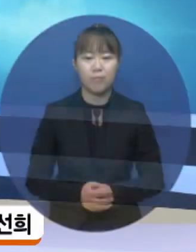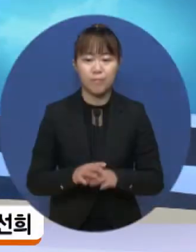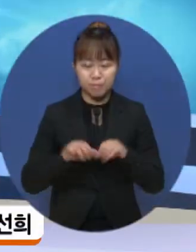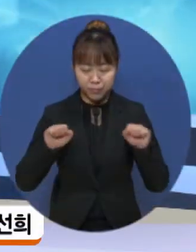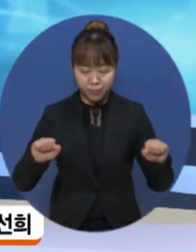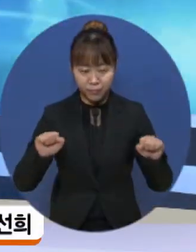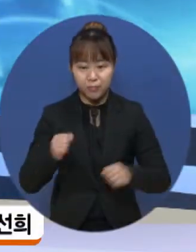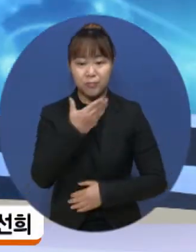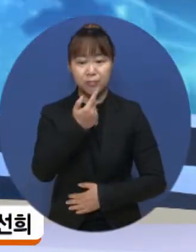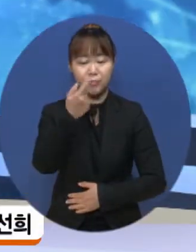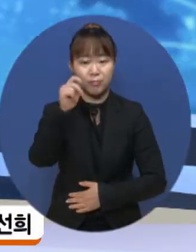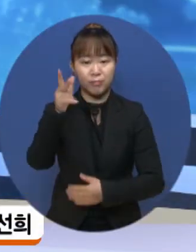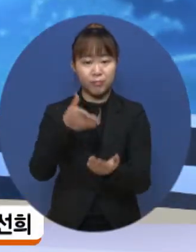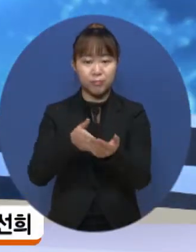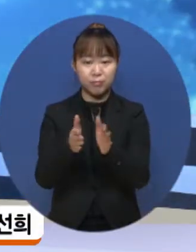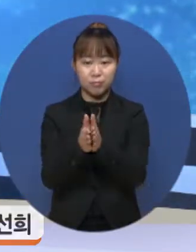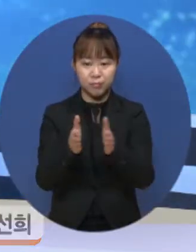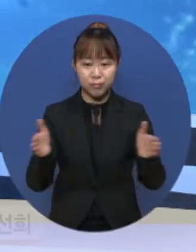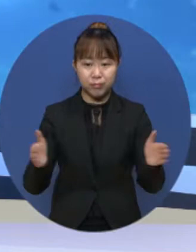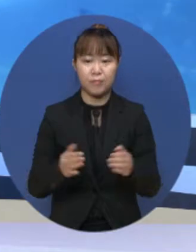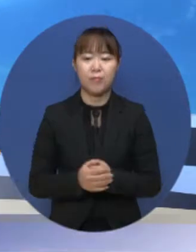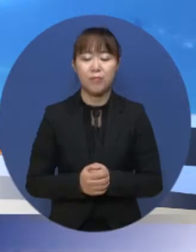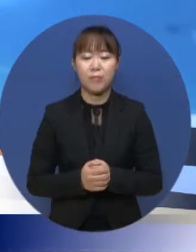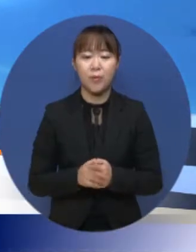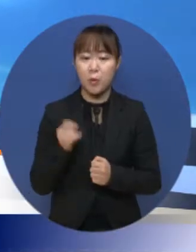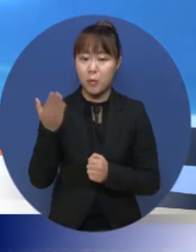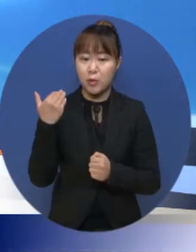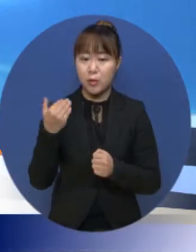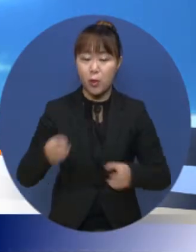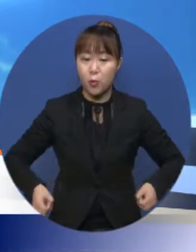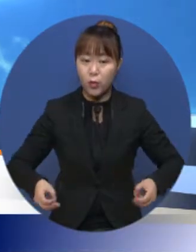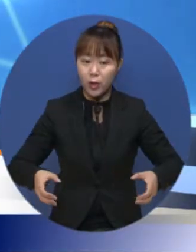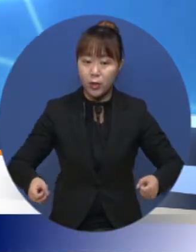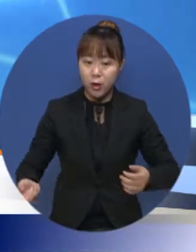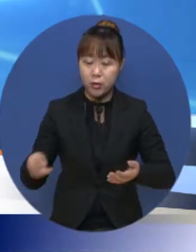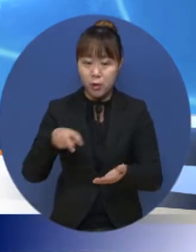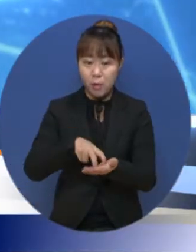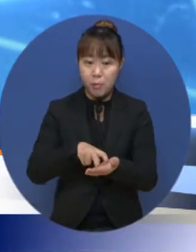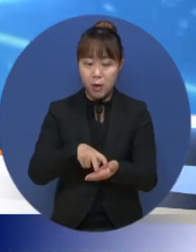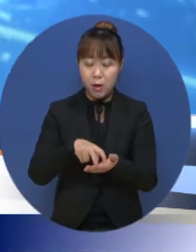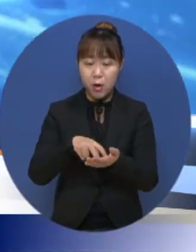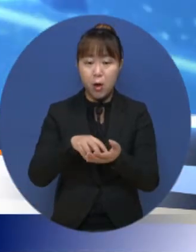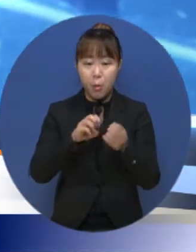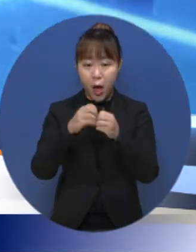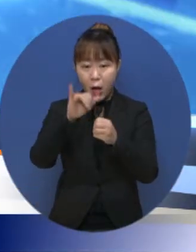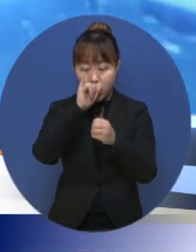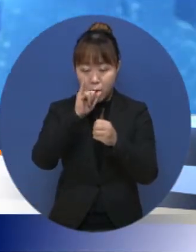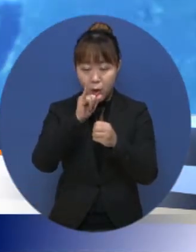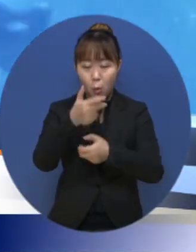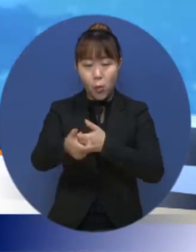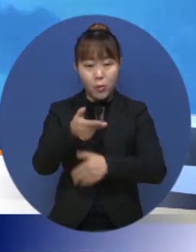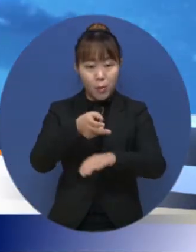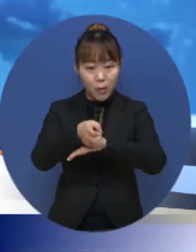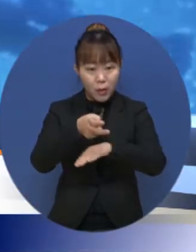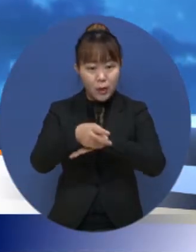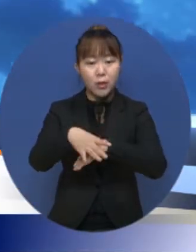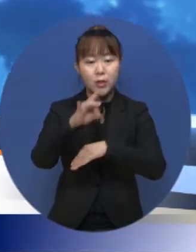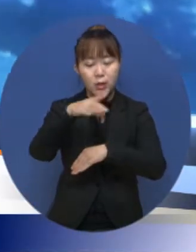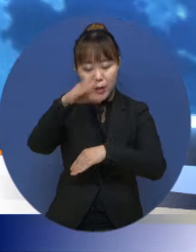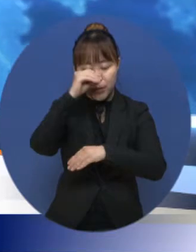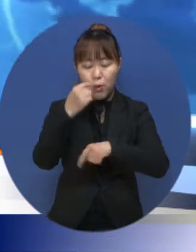시청자 여러분 안녕하십니까? 복지TV 뉴스입니다. 얼마 전 휠체어 탑승 설비를 갖춘 고속버스가 첫 시범